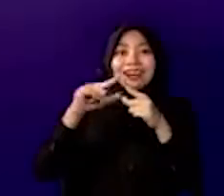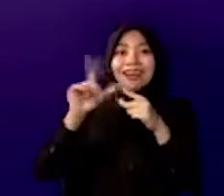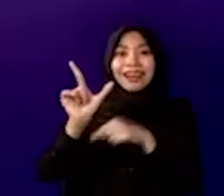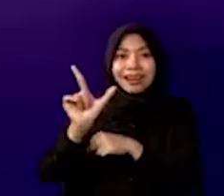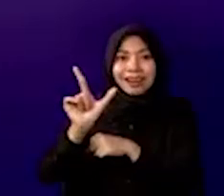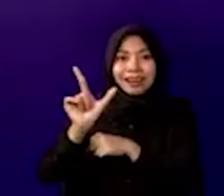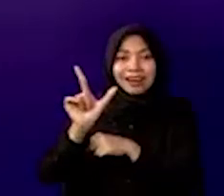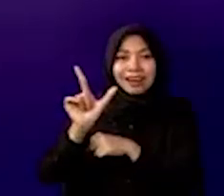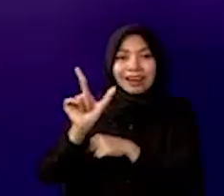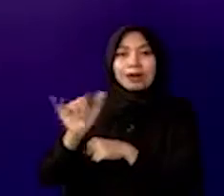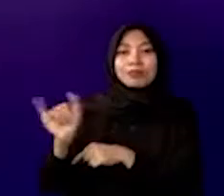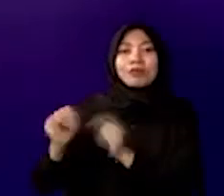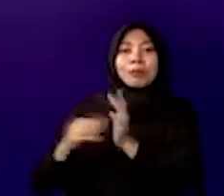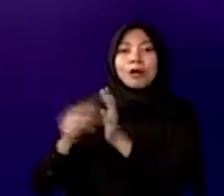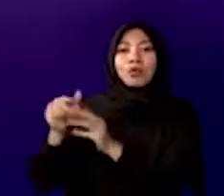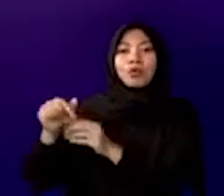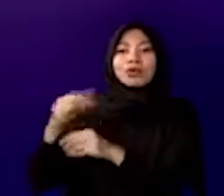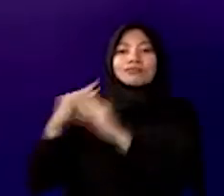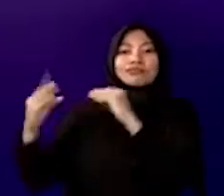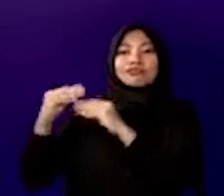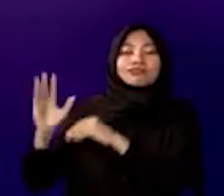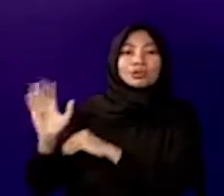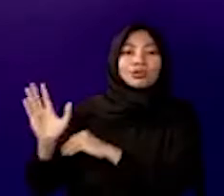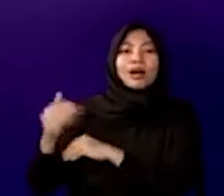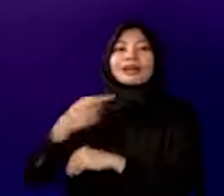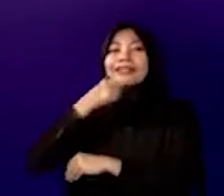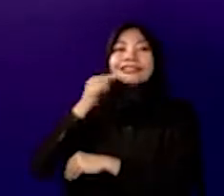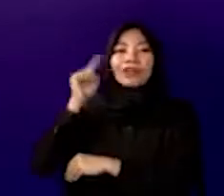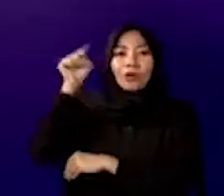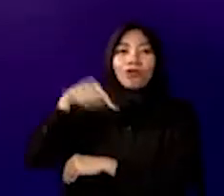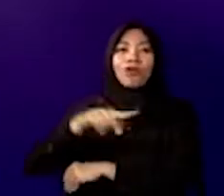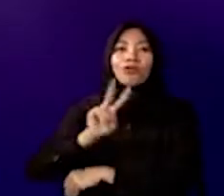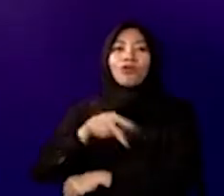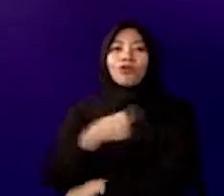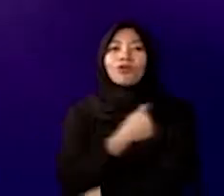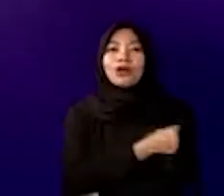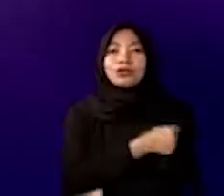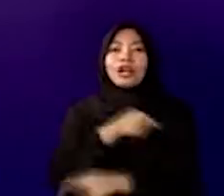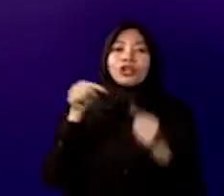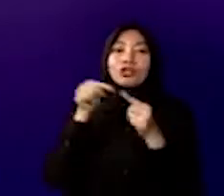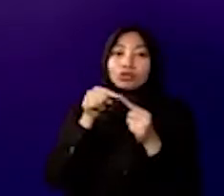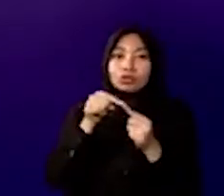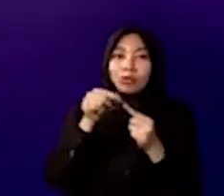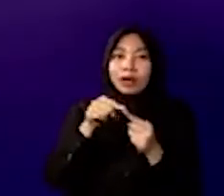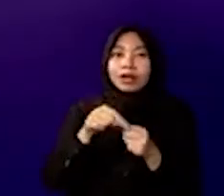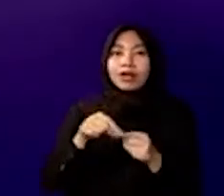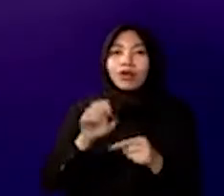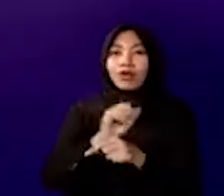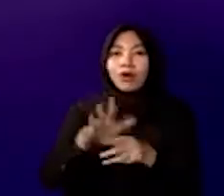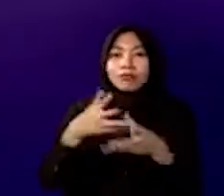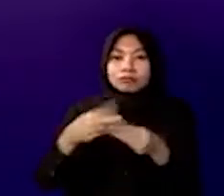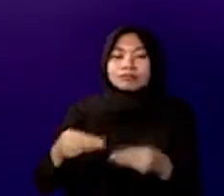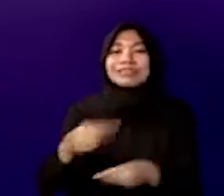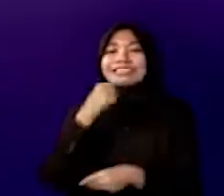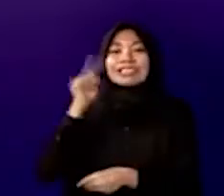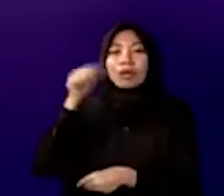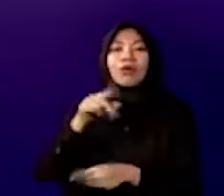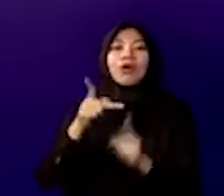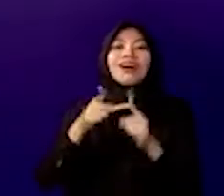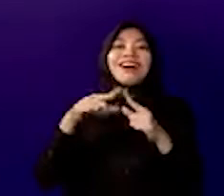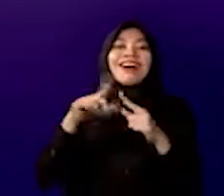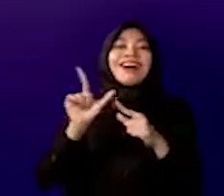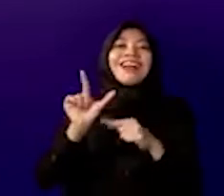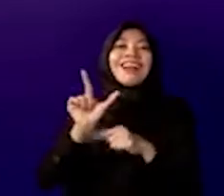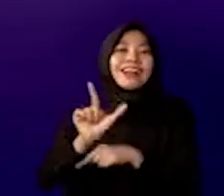sudah dibahas dengan MUI dan Insyaallah Karena untuk pandemi covid semuanya Insyaallah halal